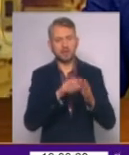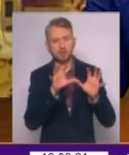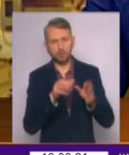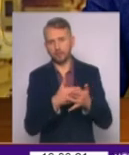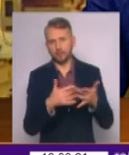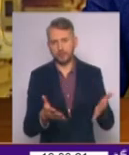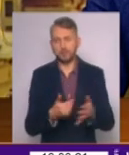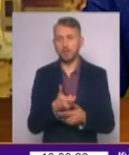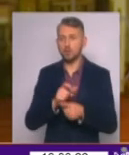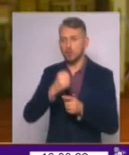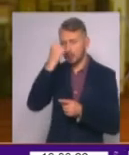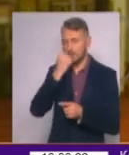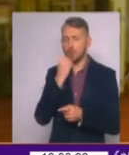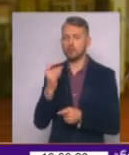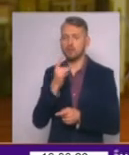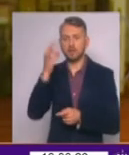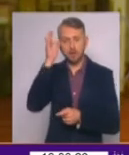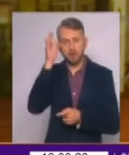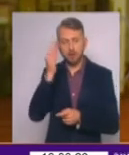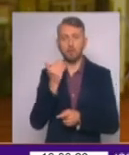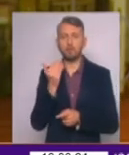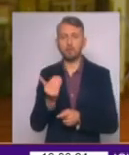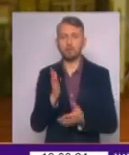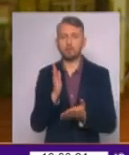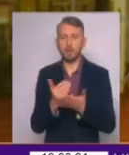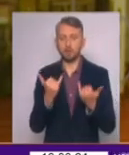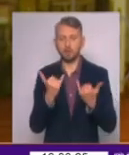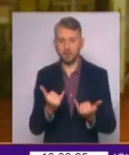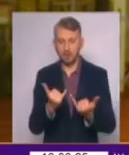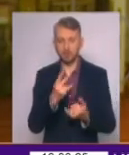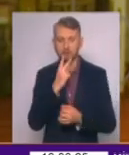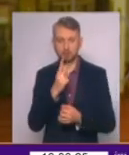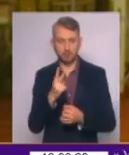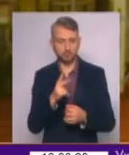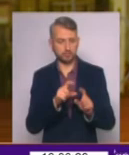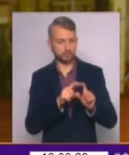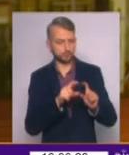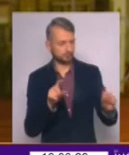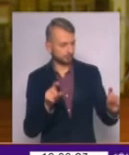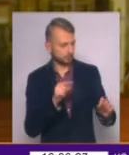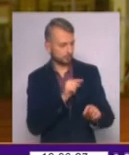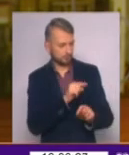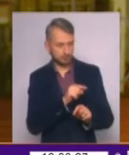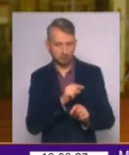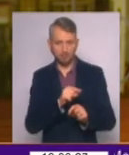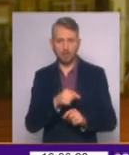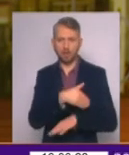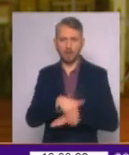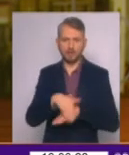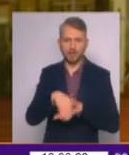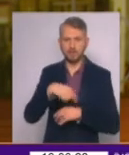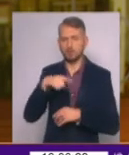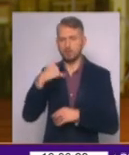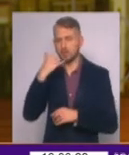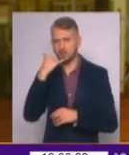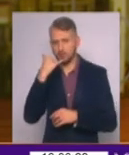дуже дякую. Ну і я ще раз нагадаю, що ви прямо зараз на ваших екранах бачите адресу депутатського приймання, також номер телефону депутатського